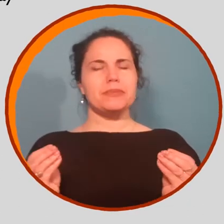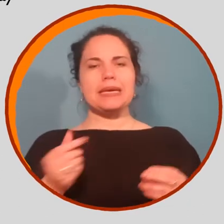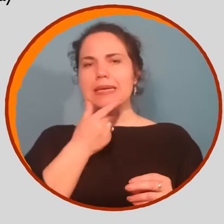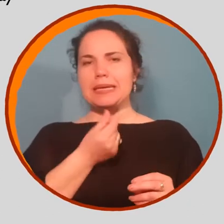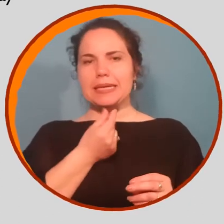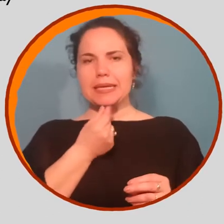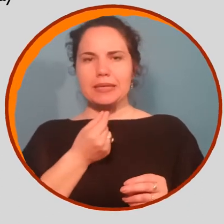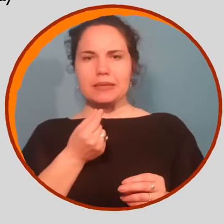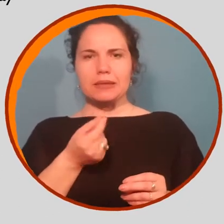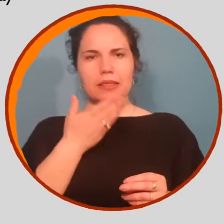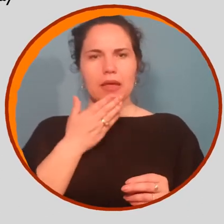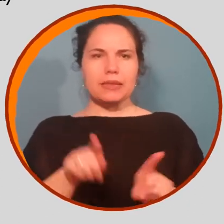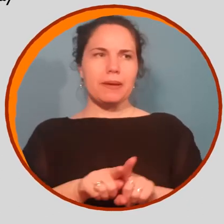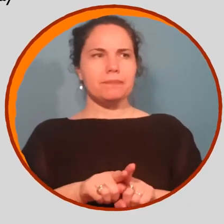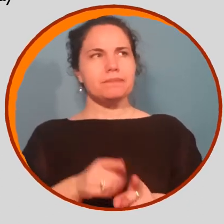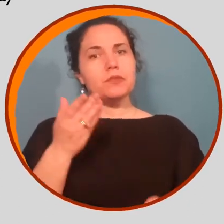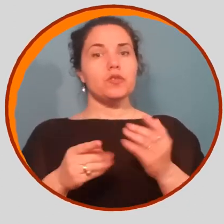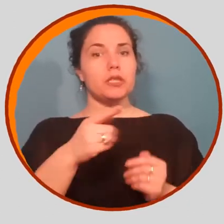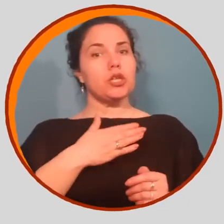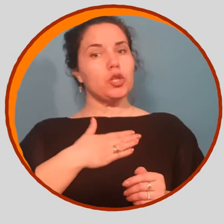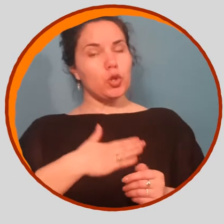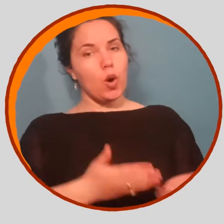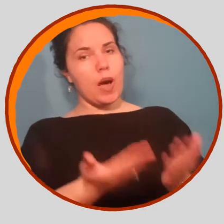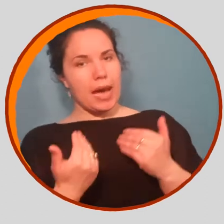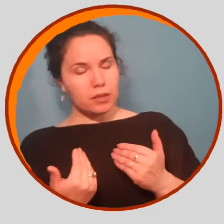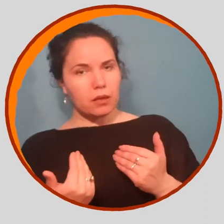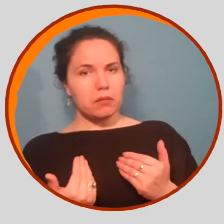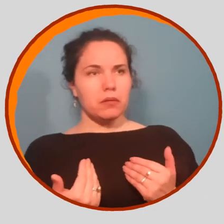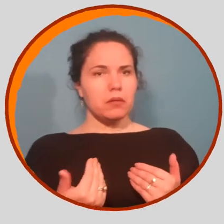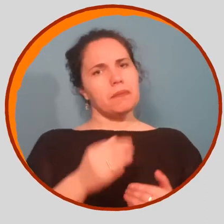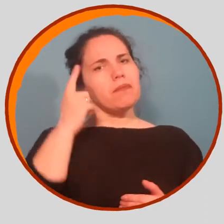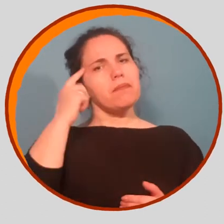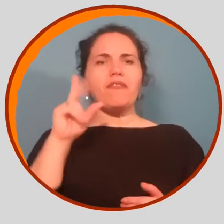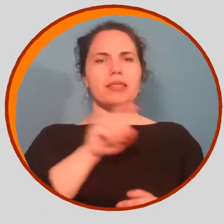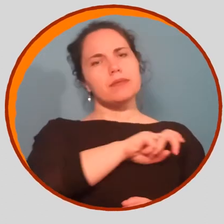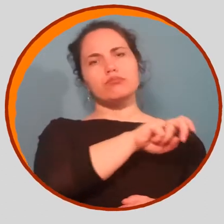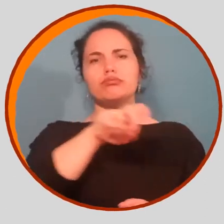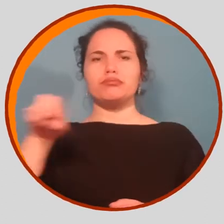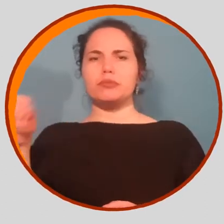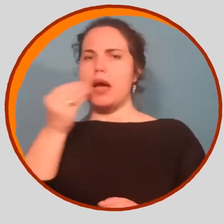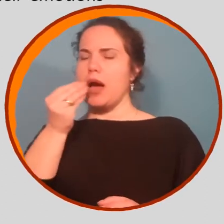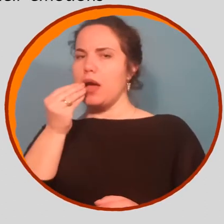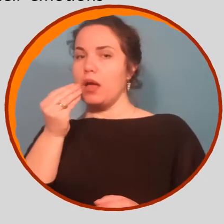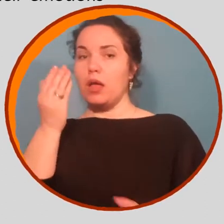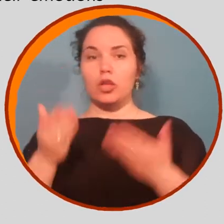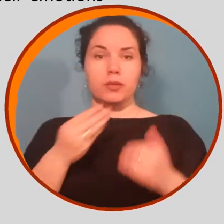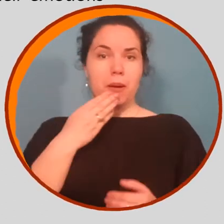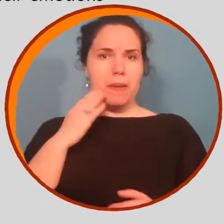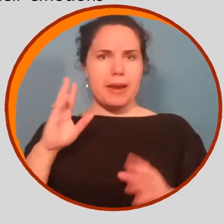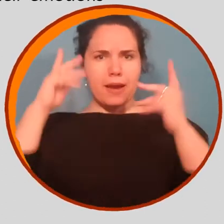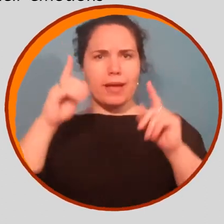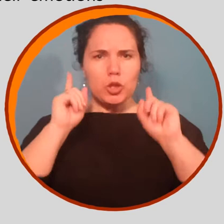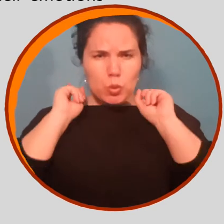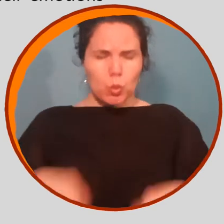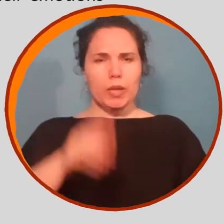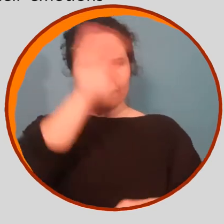shumë detaje nga dinamikat familjare, nga mënyra se si prindrit cilën me veten, me njëri tjetrin dhe me fëmijët e tyre. Sa pak më parë që